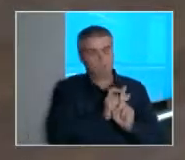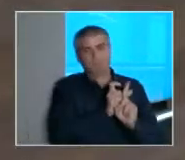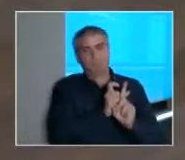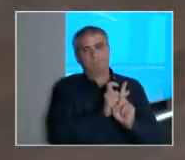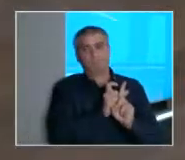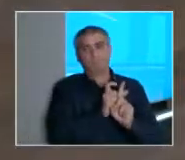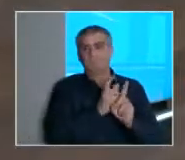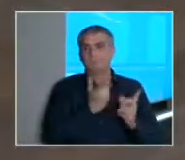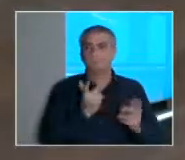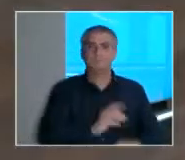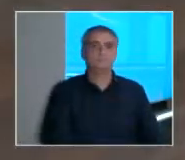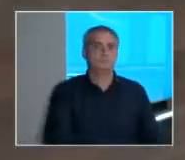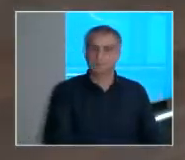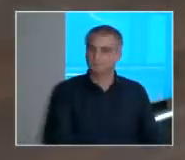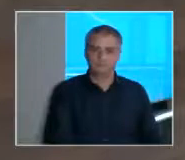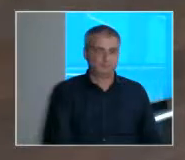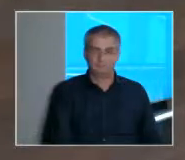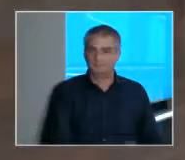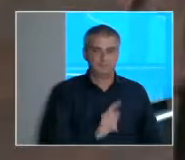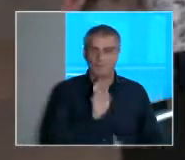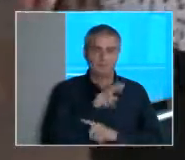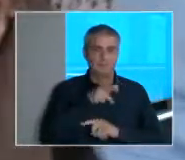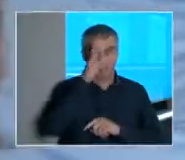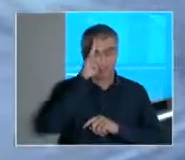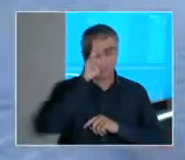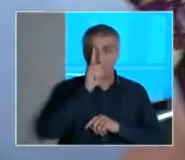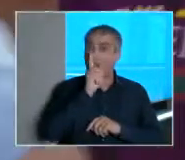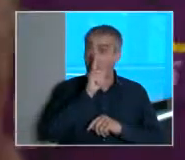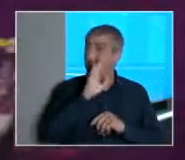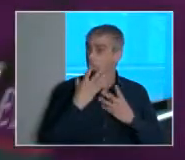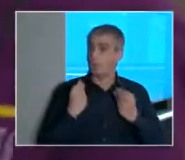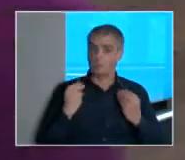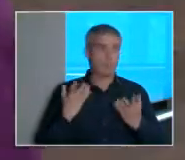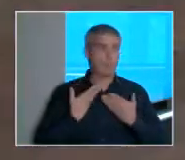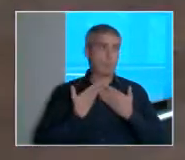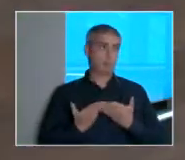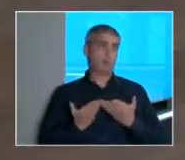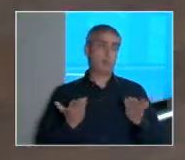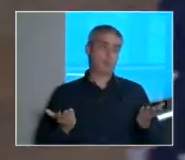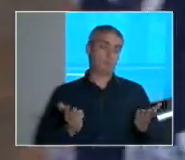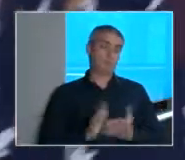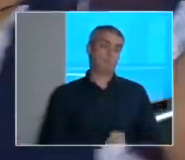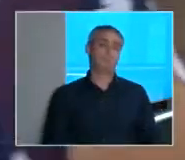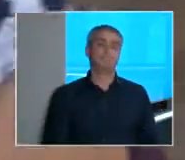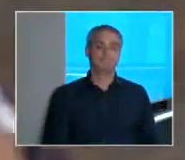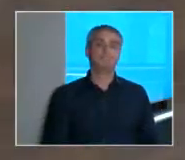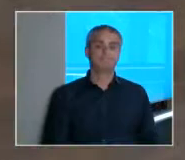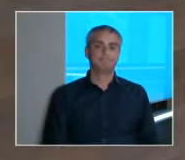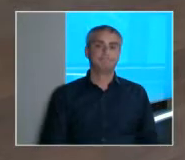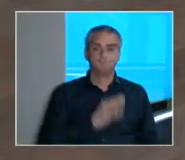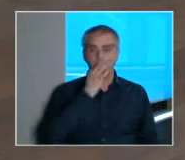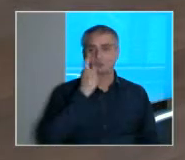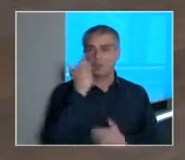אבל אני לא חושבת שתהיה לה כניסה לליכוד, אם כי יש לה הרבה הרבה מה לתרום. אוקיי,